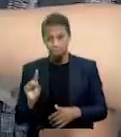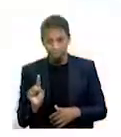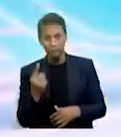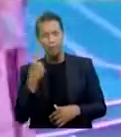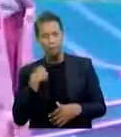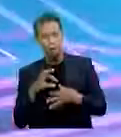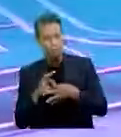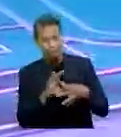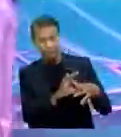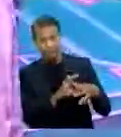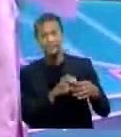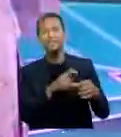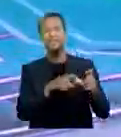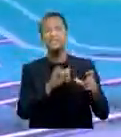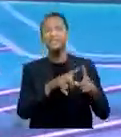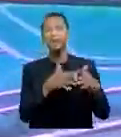banget sih nanti.